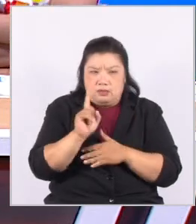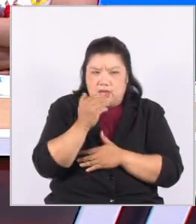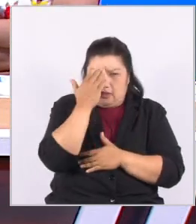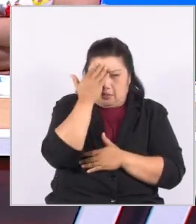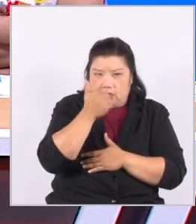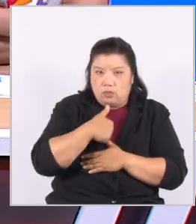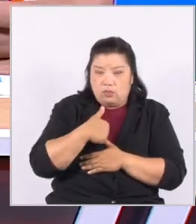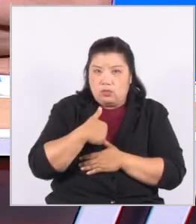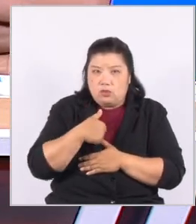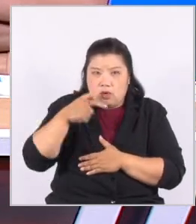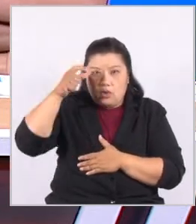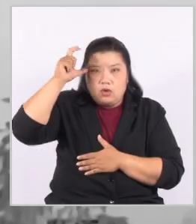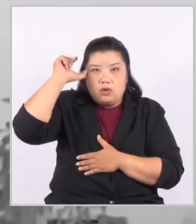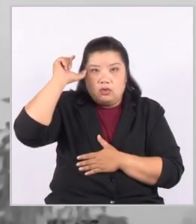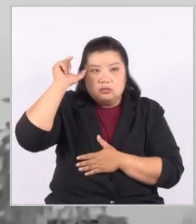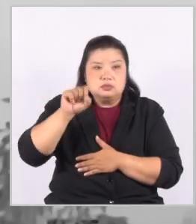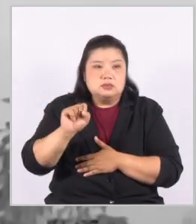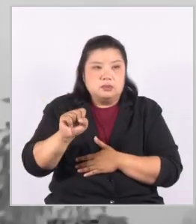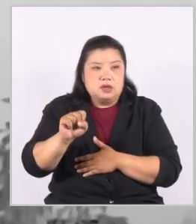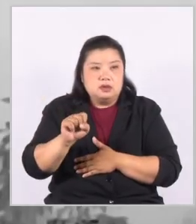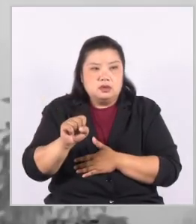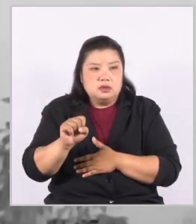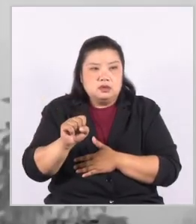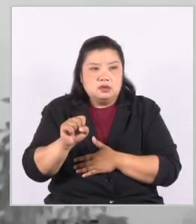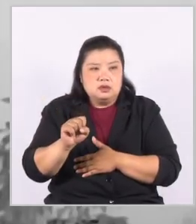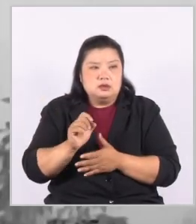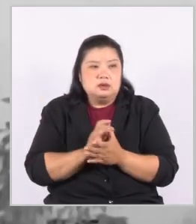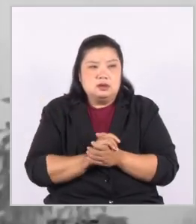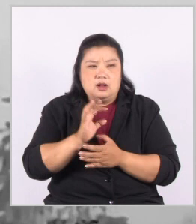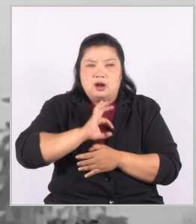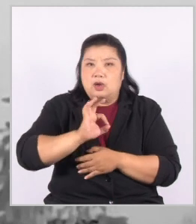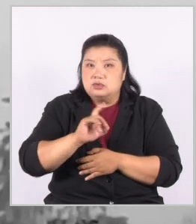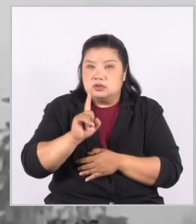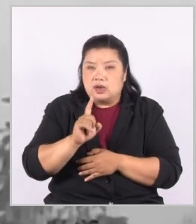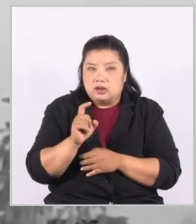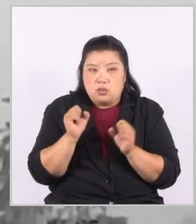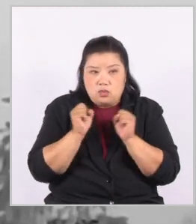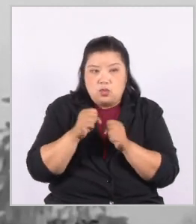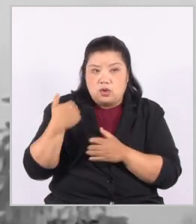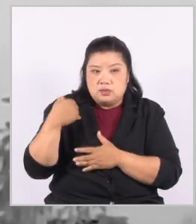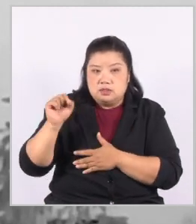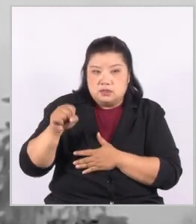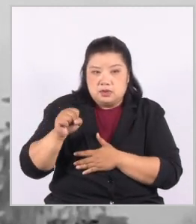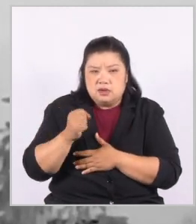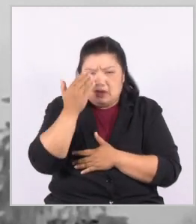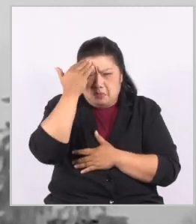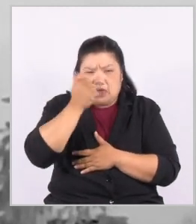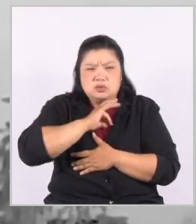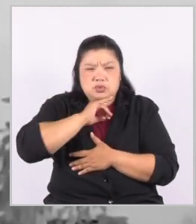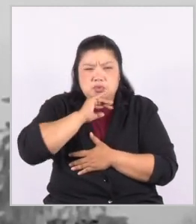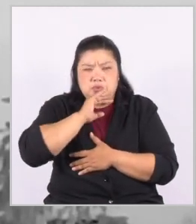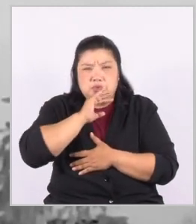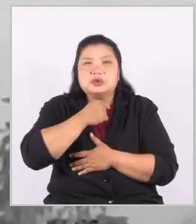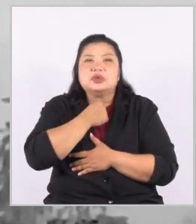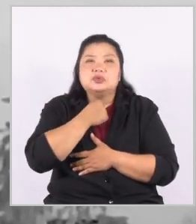เอาเข้าไป งงไหมพอถามหน่อยว่าถ้าเราเป็นผู้เสียหายเราจะรู้สึกถึงความไม่ปลอดภัยไหม มันทำไมต้องซกมกขนาดนี้ มันอะไรมันหิวอะไรมา